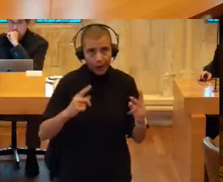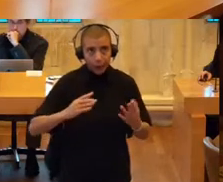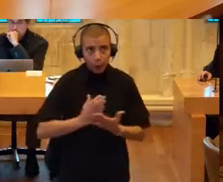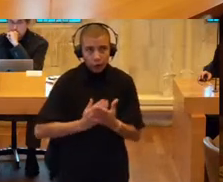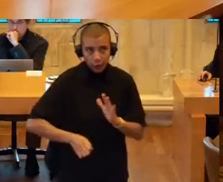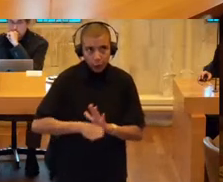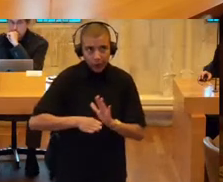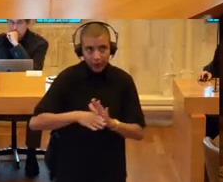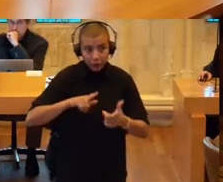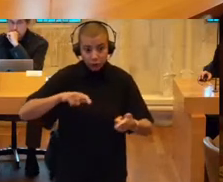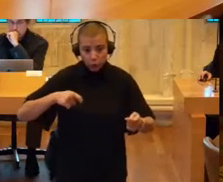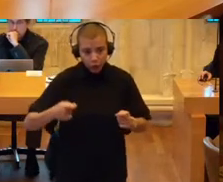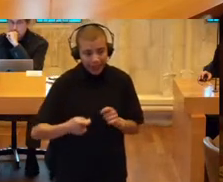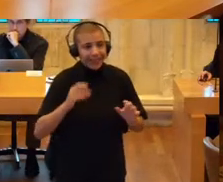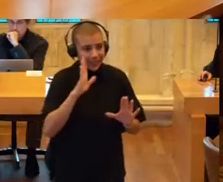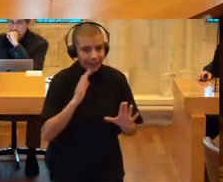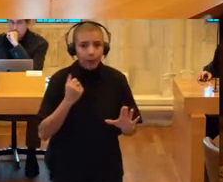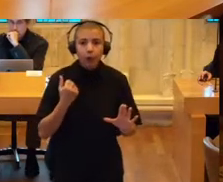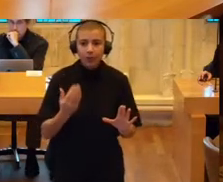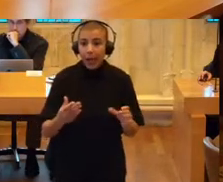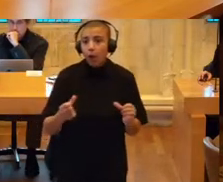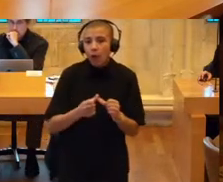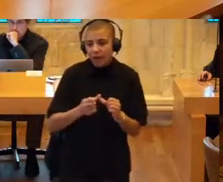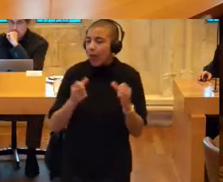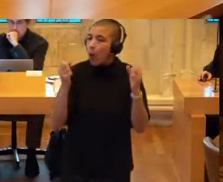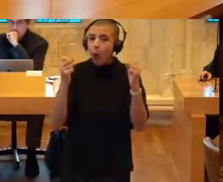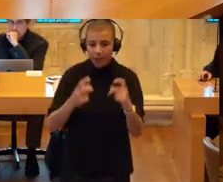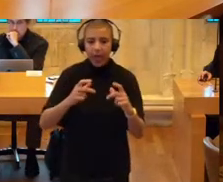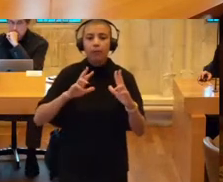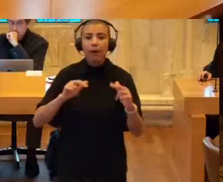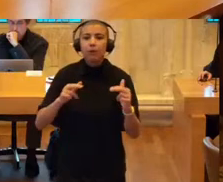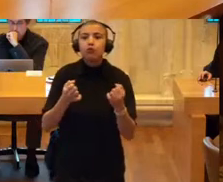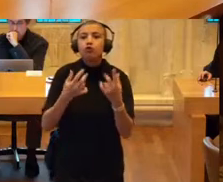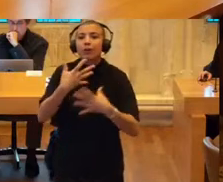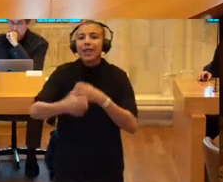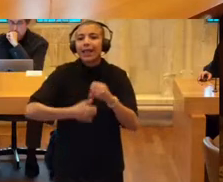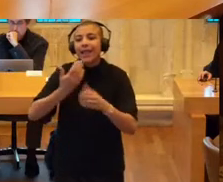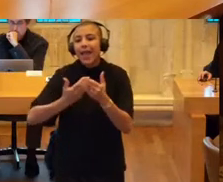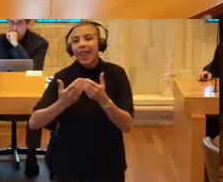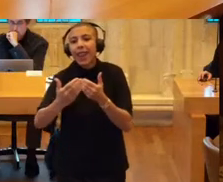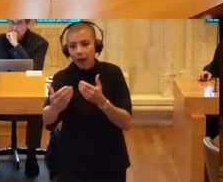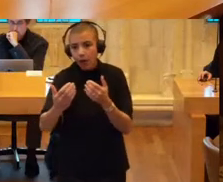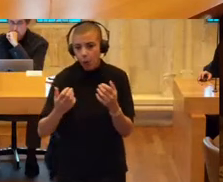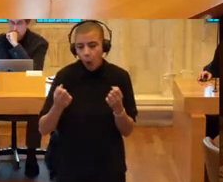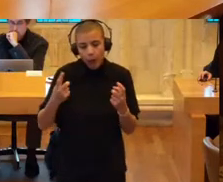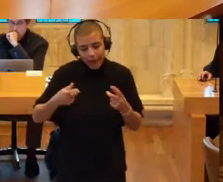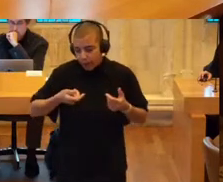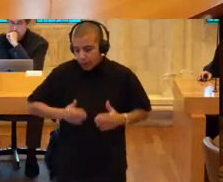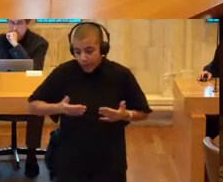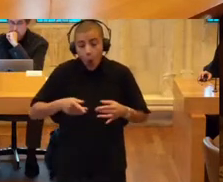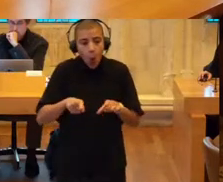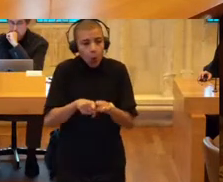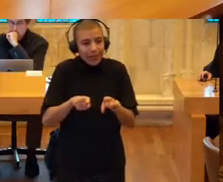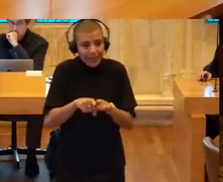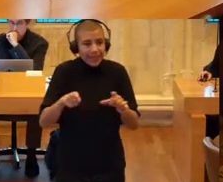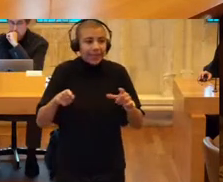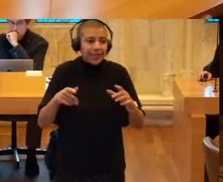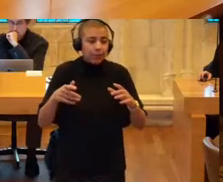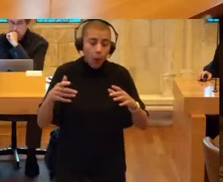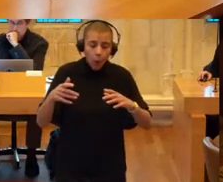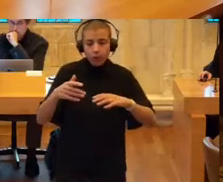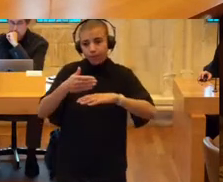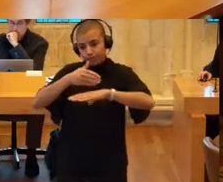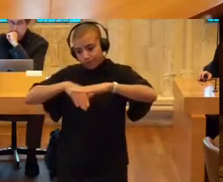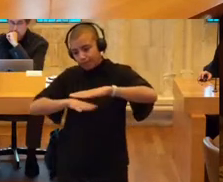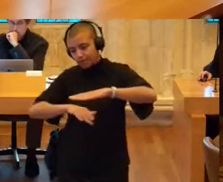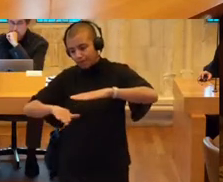bail emphytéotique, renoncer à un parking souterrain. Pour autant, avec vos collègues, vous avez